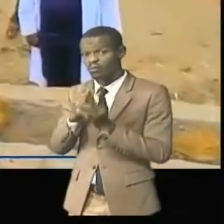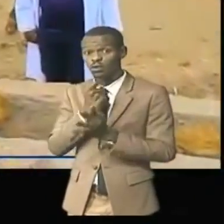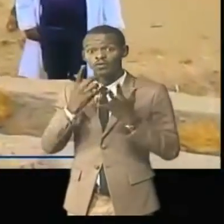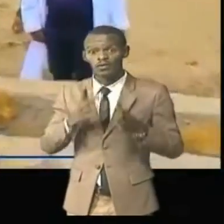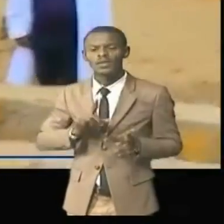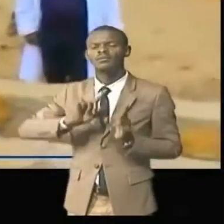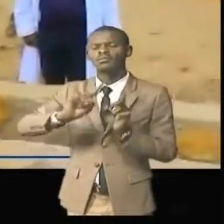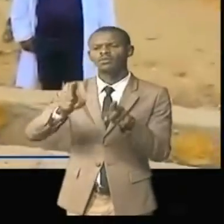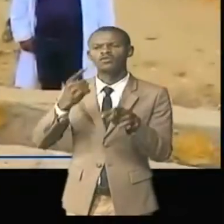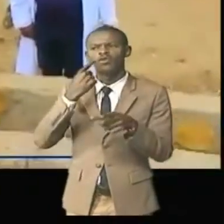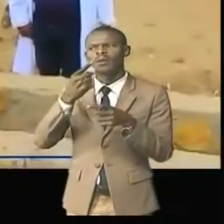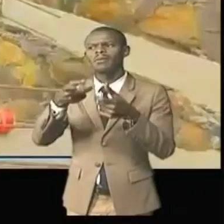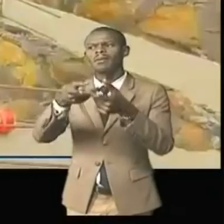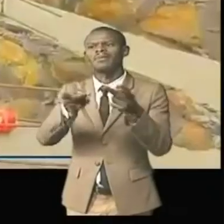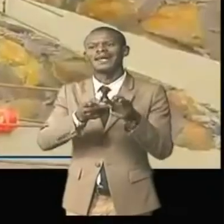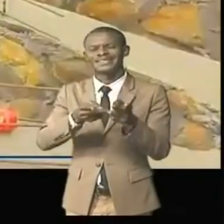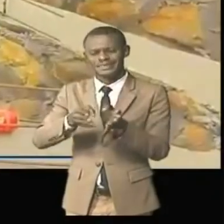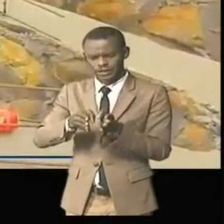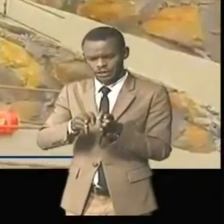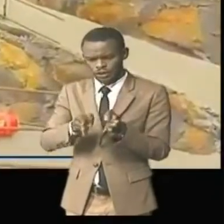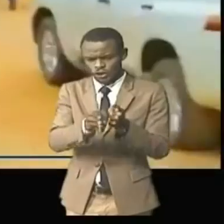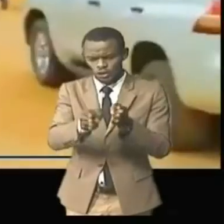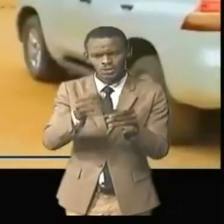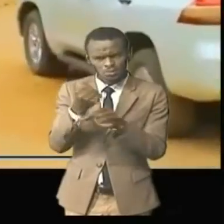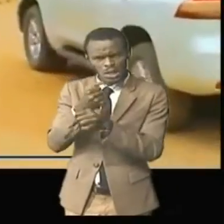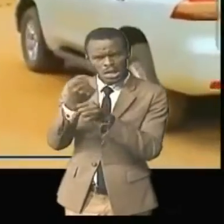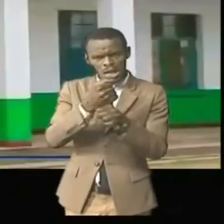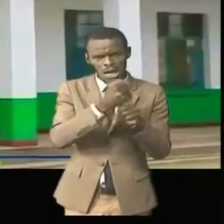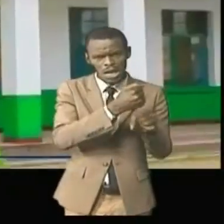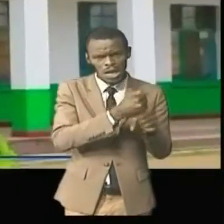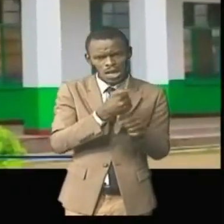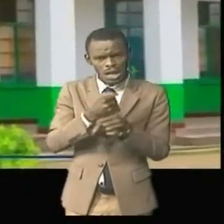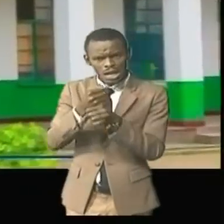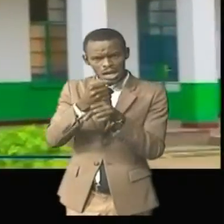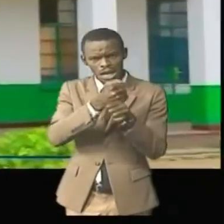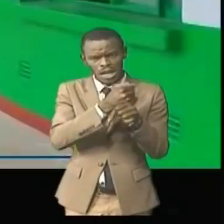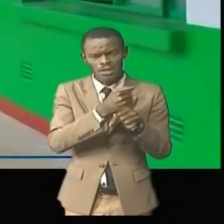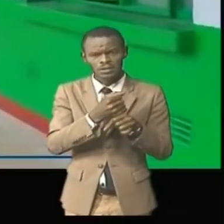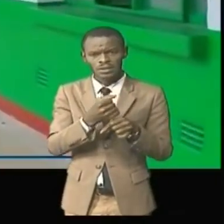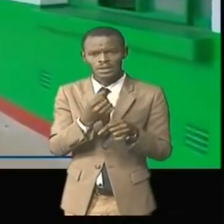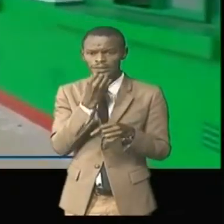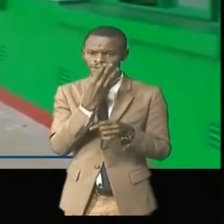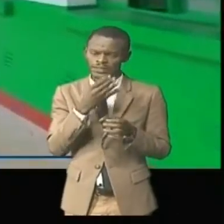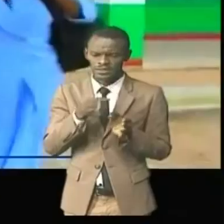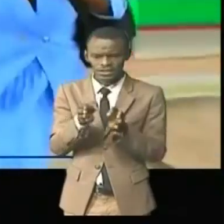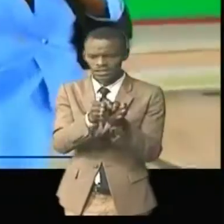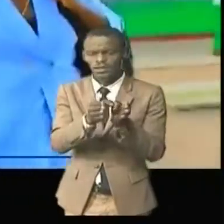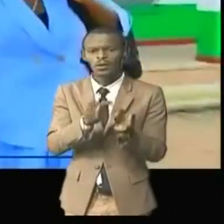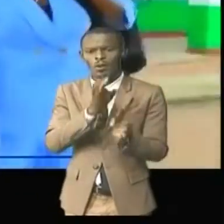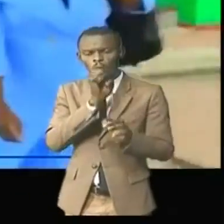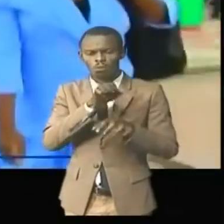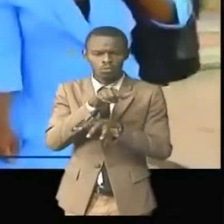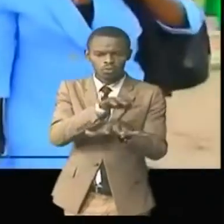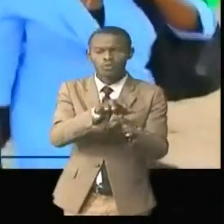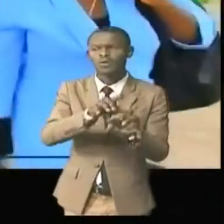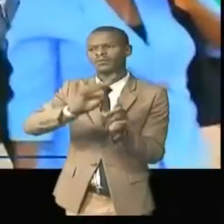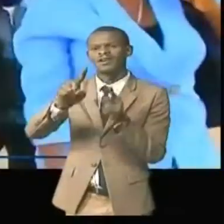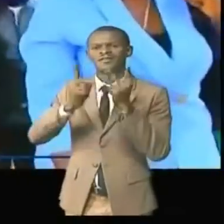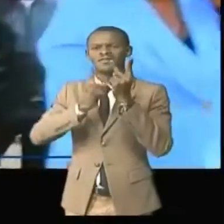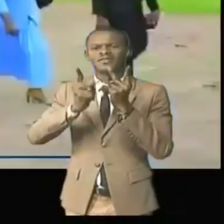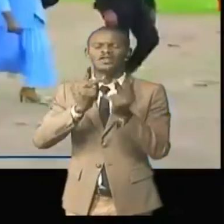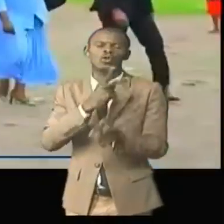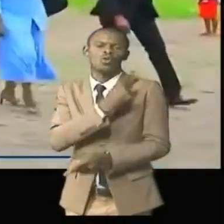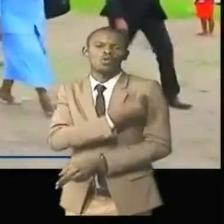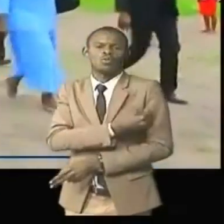En commençant par le caniveau en construction sur l'avenue Katouba et Dizaïr, passant par l'hôpital général de référence des Kamina qui porte une nouvelle robe.